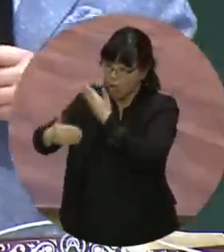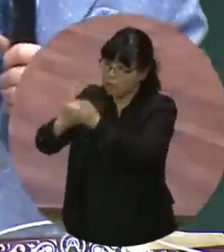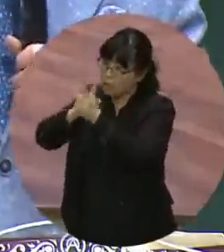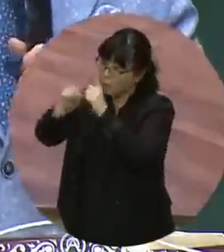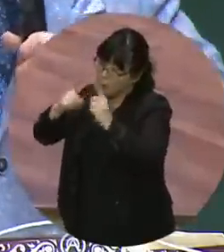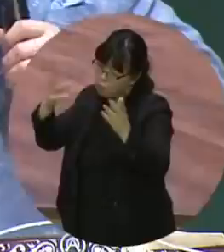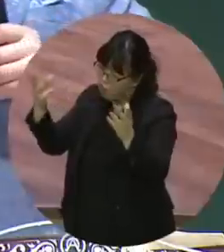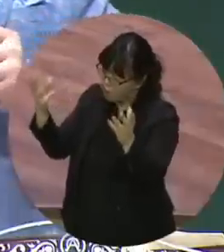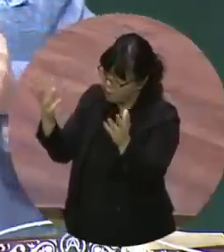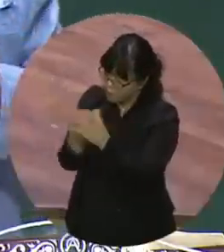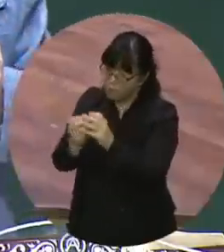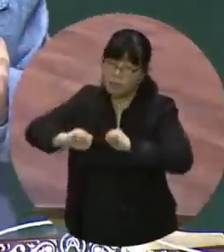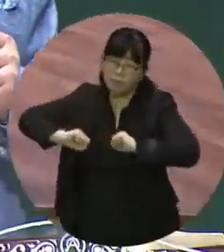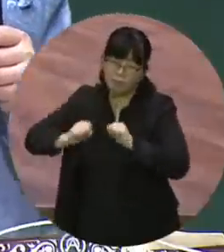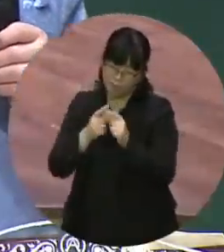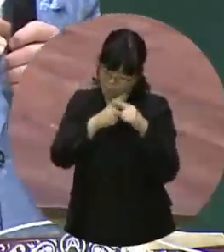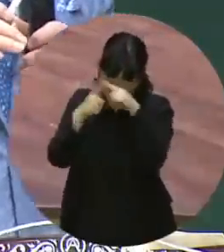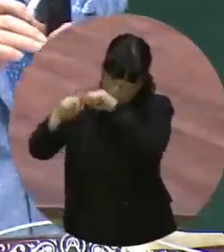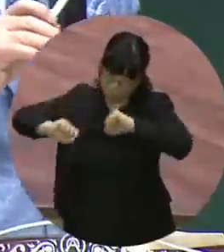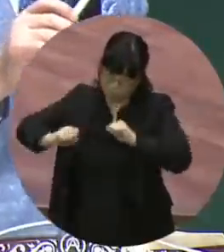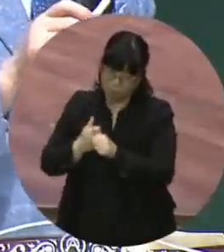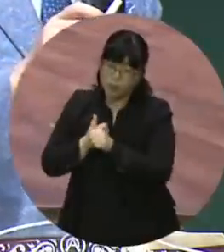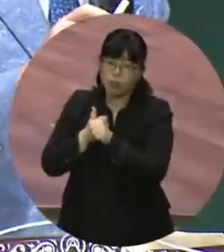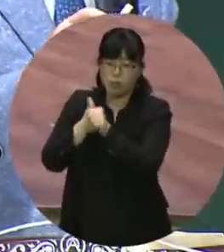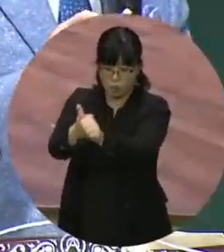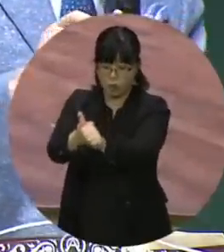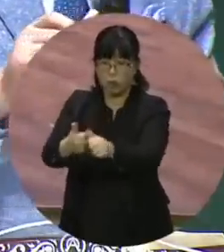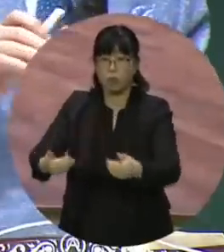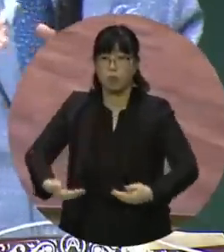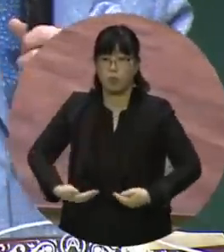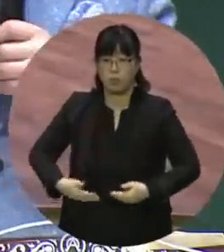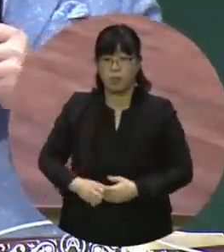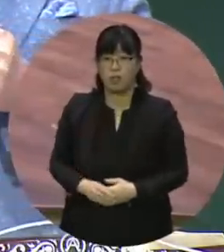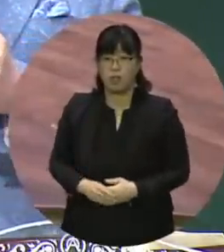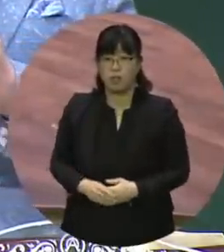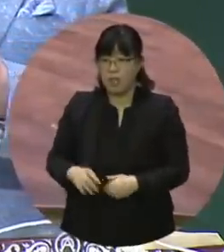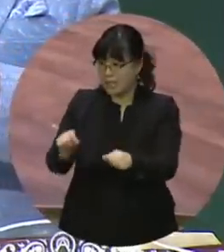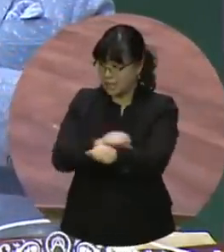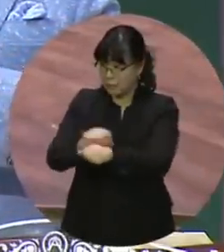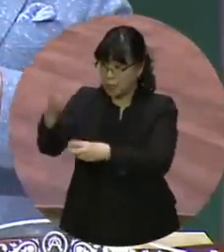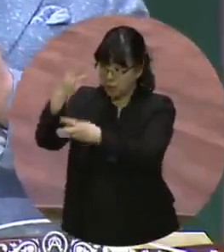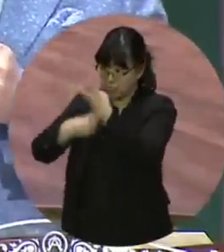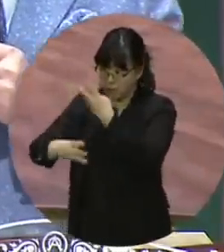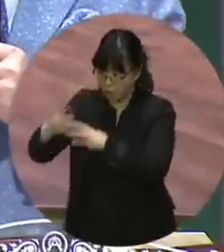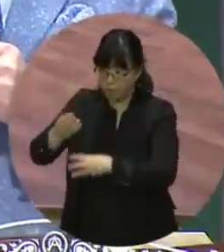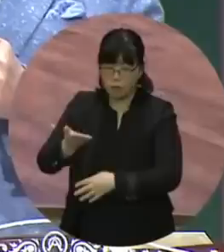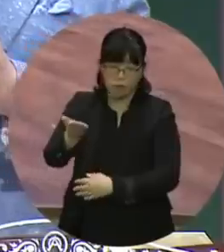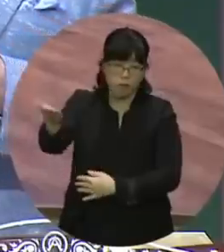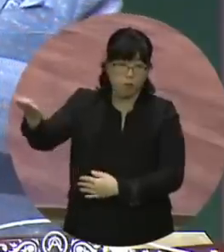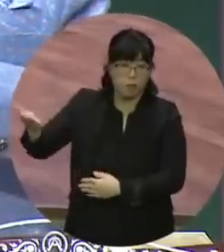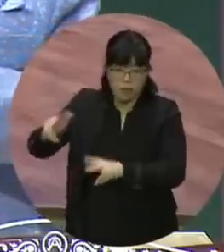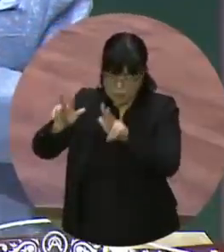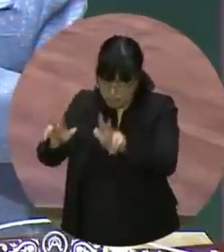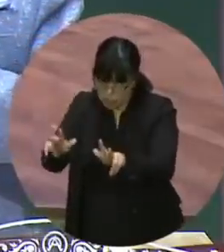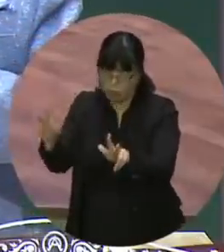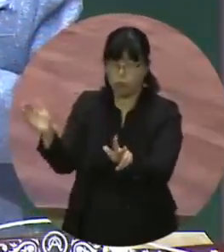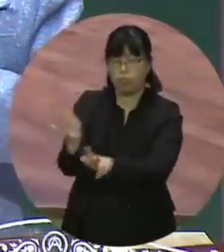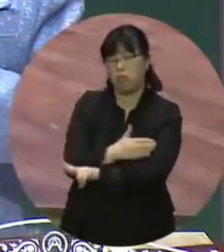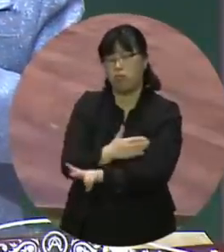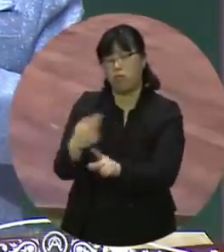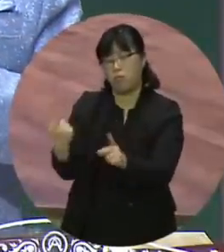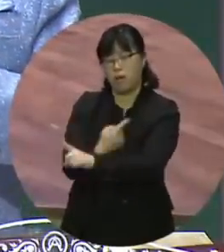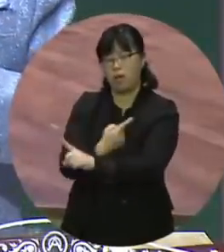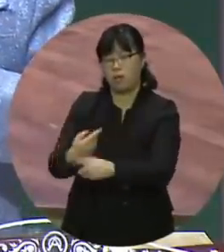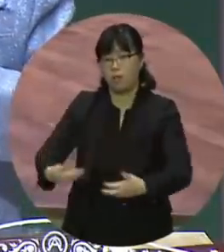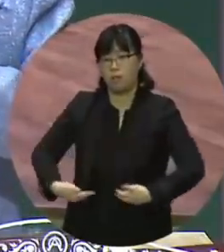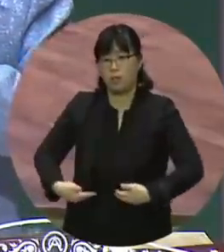지금부터 우리 렘넌트, 우리 청년들, 우리 대학생들, 우리 학생 렘넌트들은요. 지금부터 하나님의